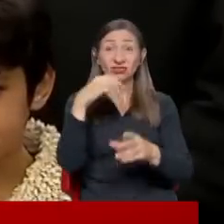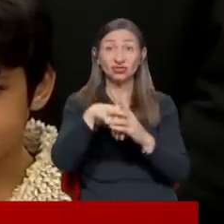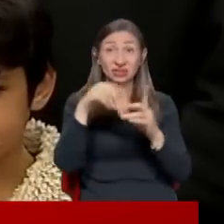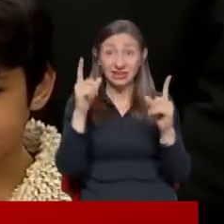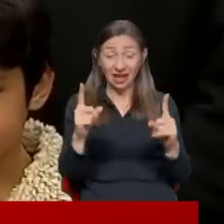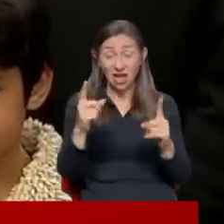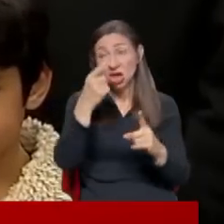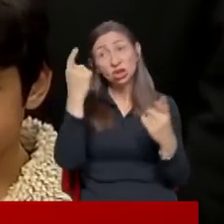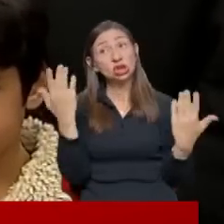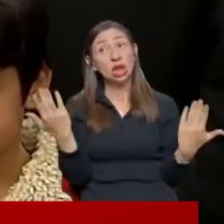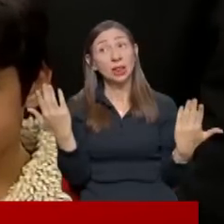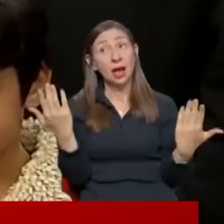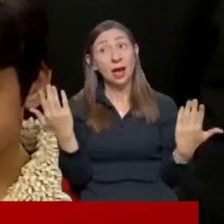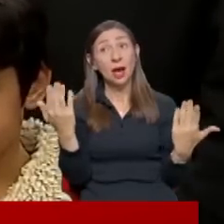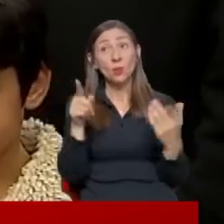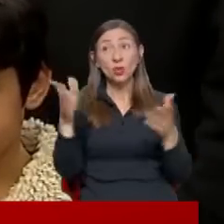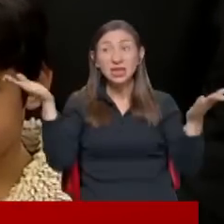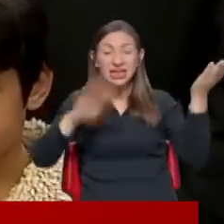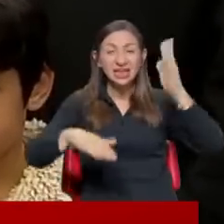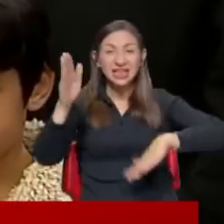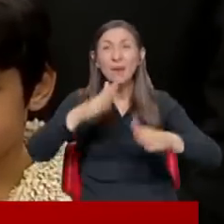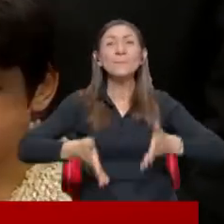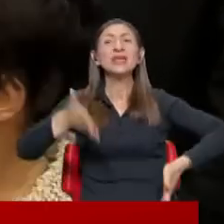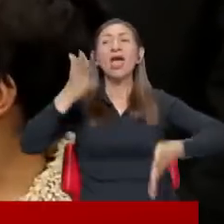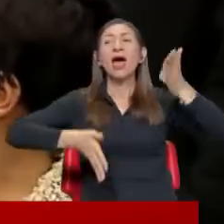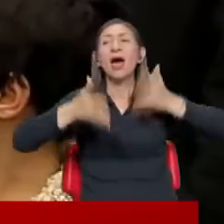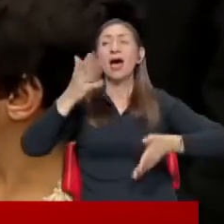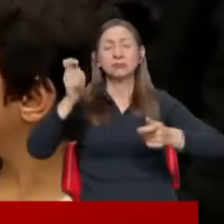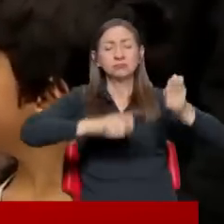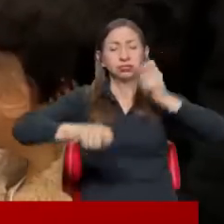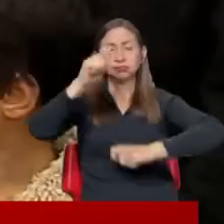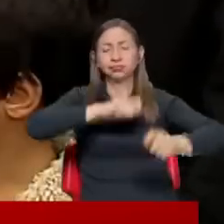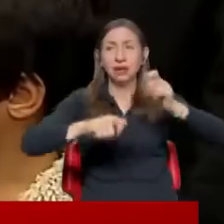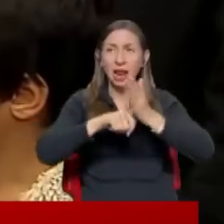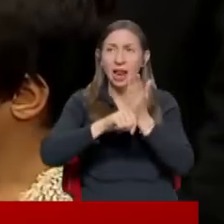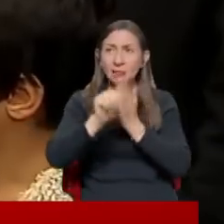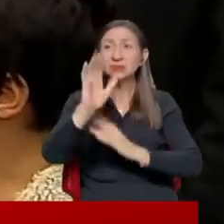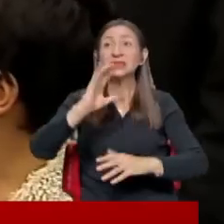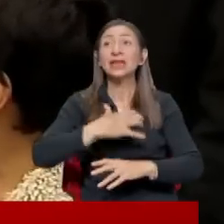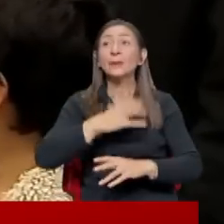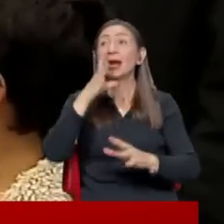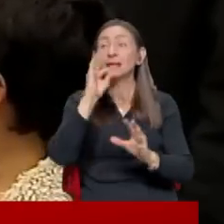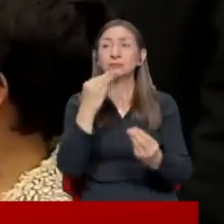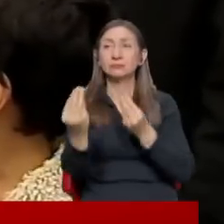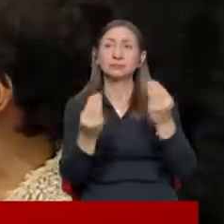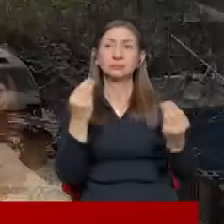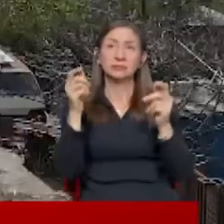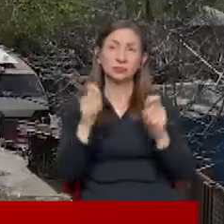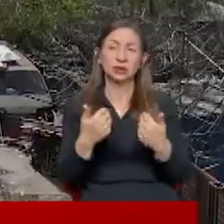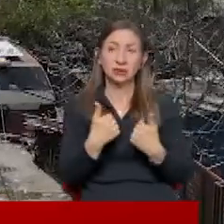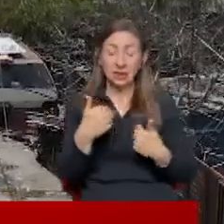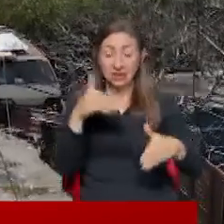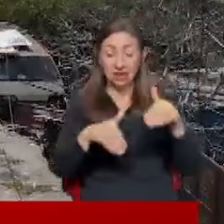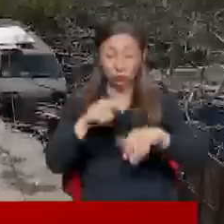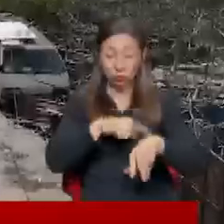içerisinde inşallah bu yıkılan binaları inşa edecek sahiplerine teslim edeceğiz.